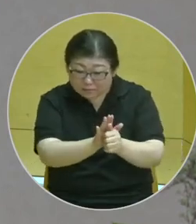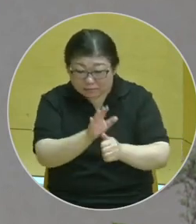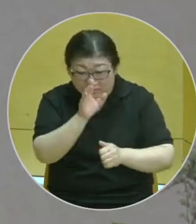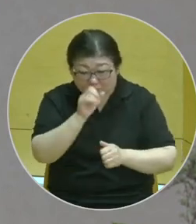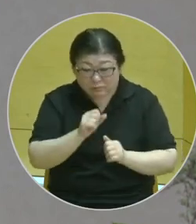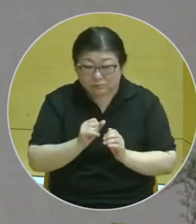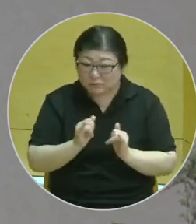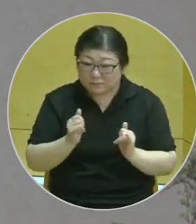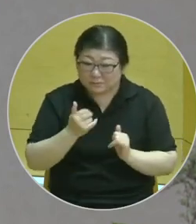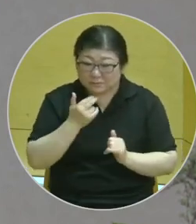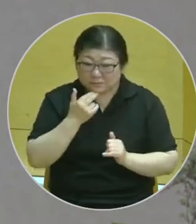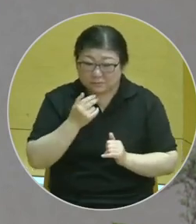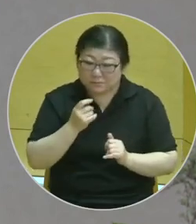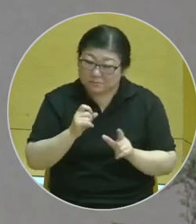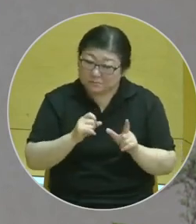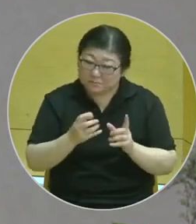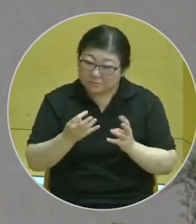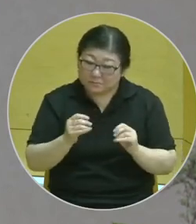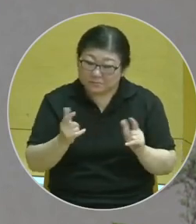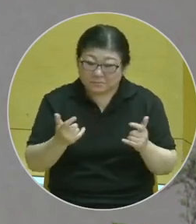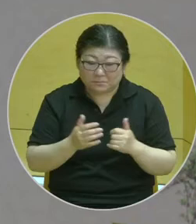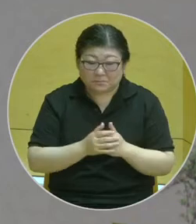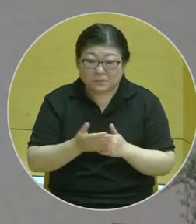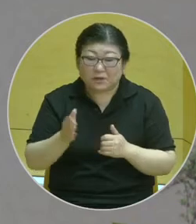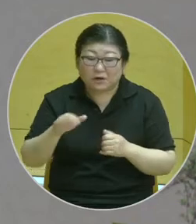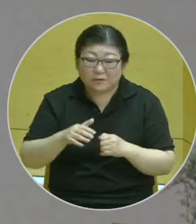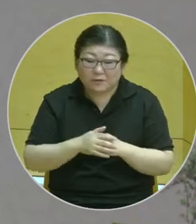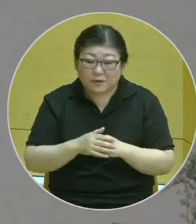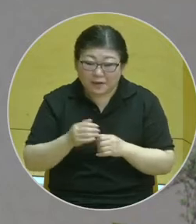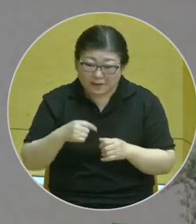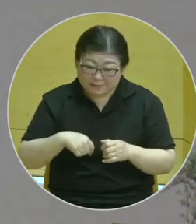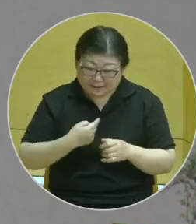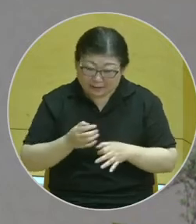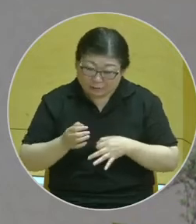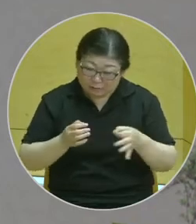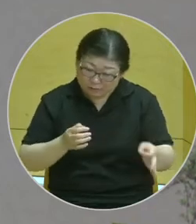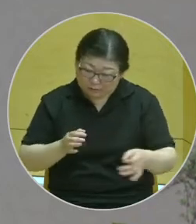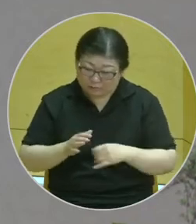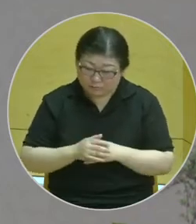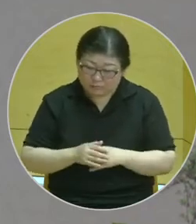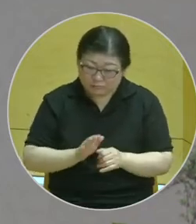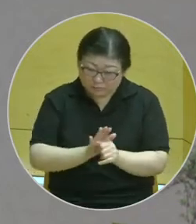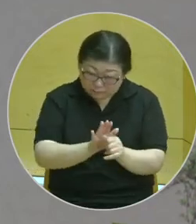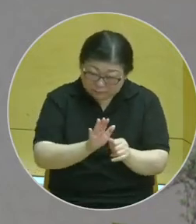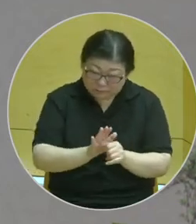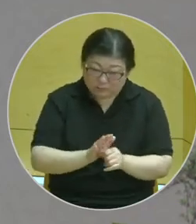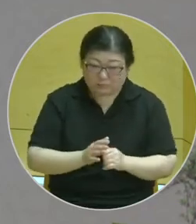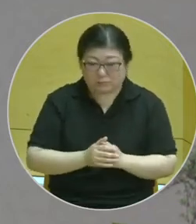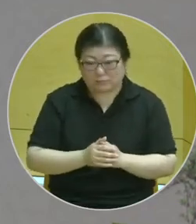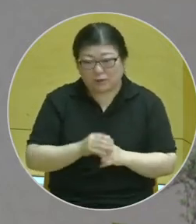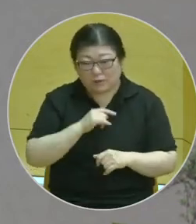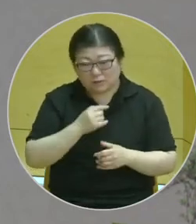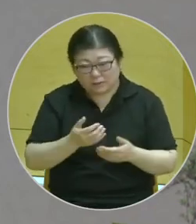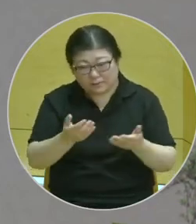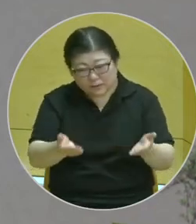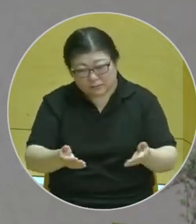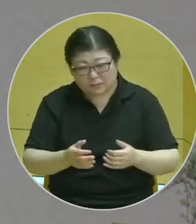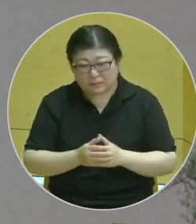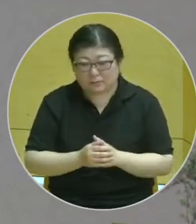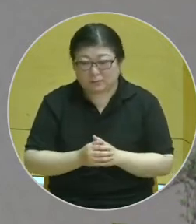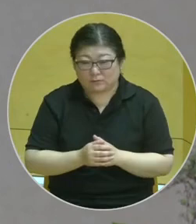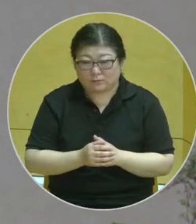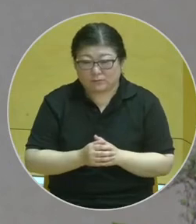다른데 가면 섬기면 오늘 봤는데 여기는 돈내고 와서 섬깁니다 훈련받고 섬깁니다 여기에 뭐가 있을까 그런데